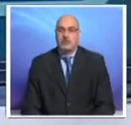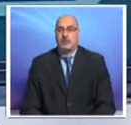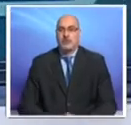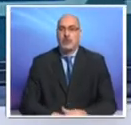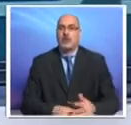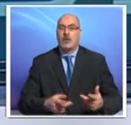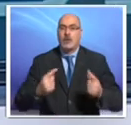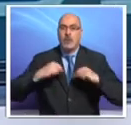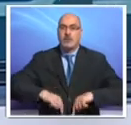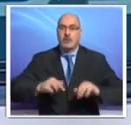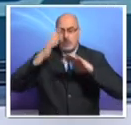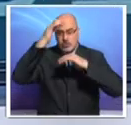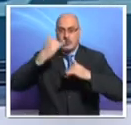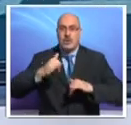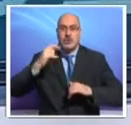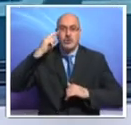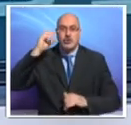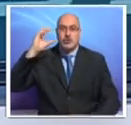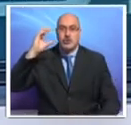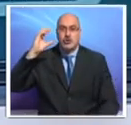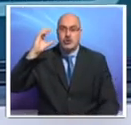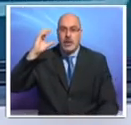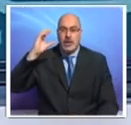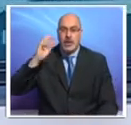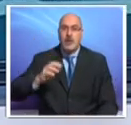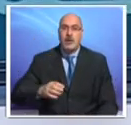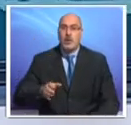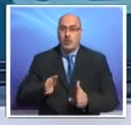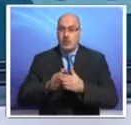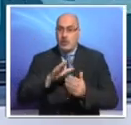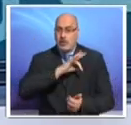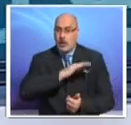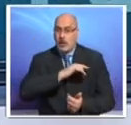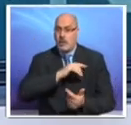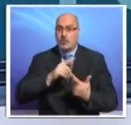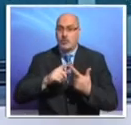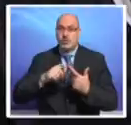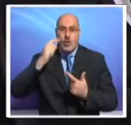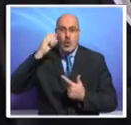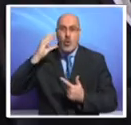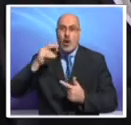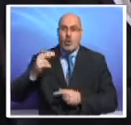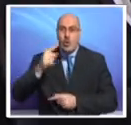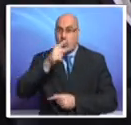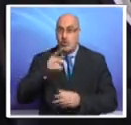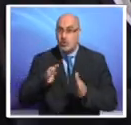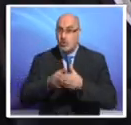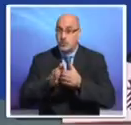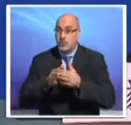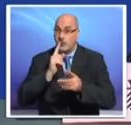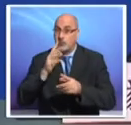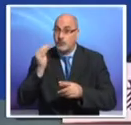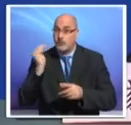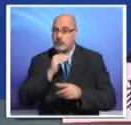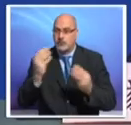في موضوع آخر، دعا اليوم وزير الخارجية الصيني كلا من الولايات المتحدة الأمريكية وكوريا الشمالية إلى التسريع